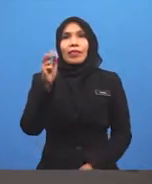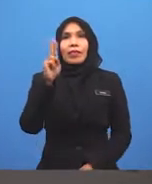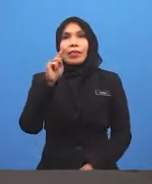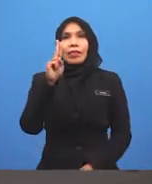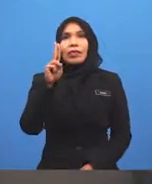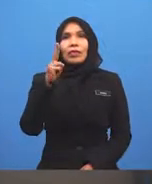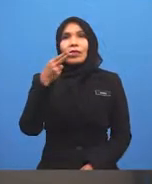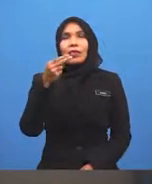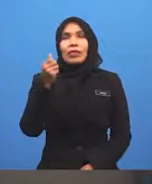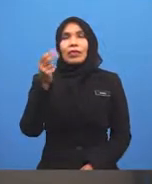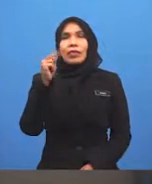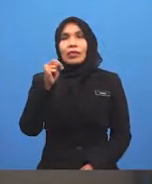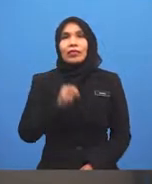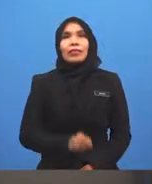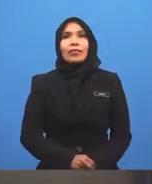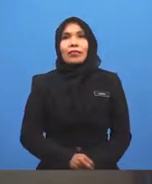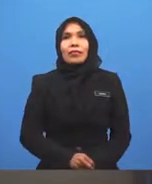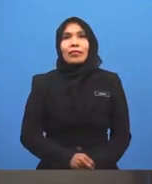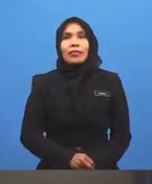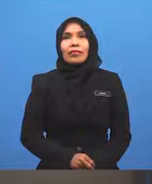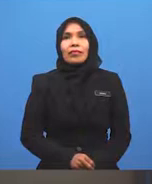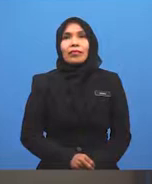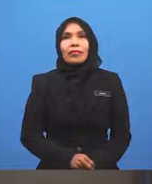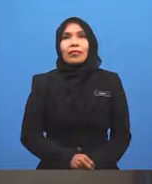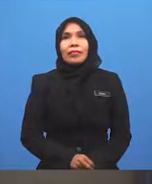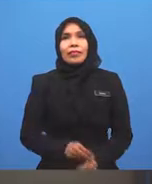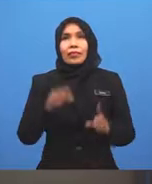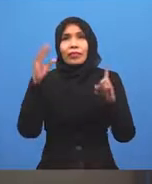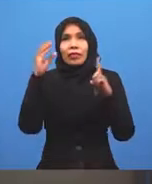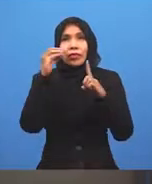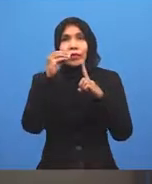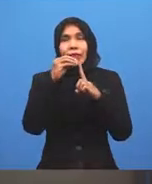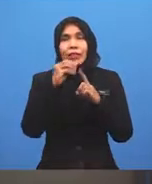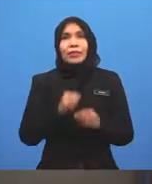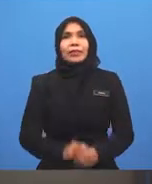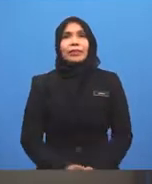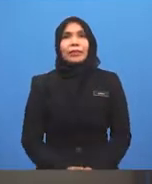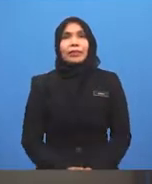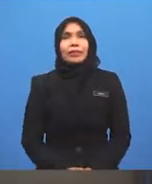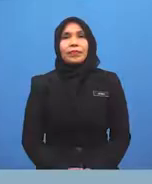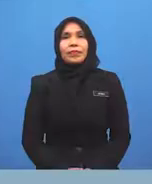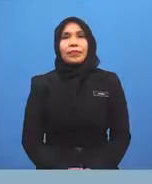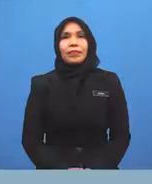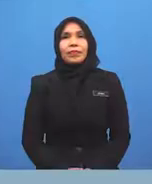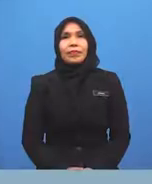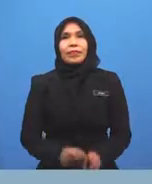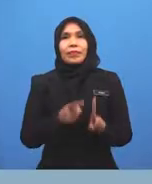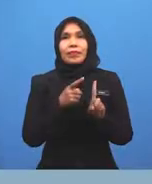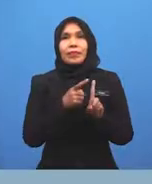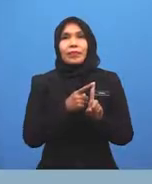elektromagnet. Oleh itu, murid-murid, objektif pembelajaran kita pada hari ini ialah